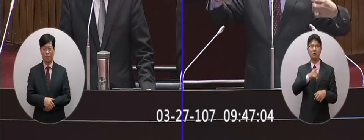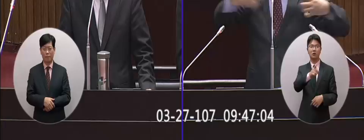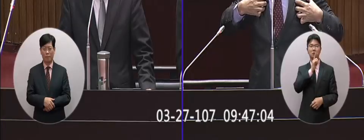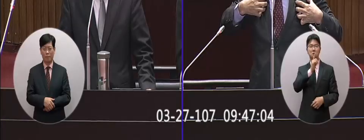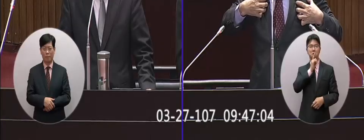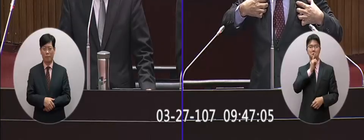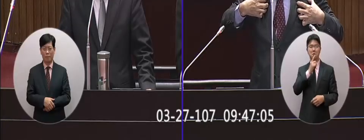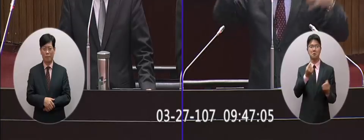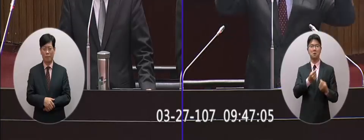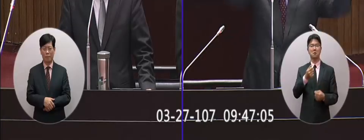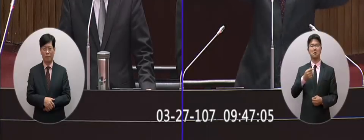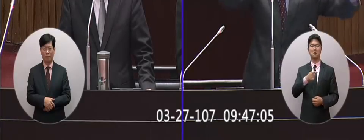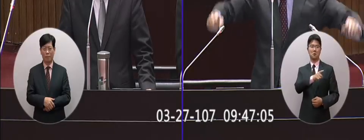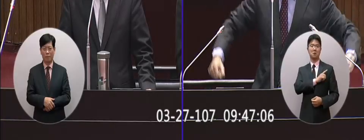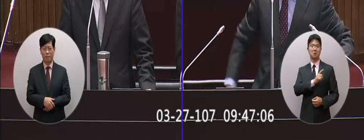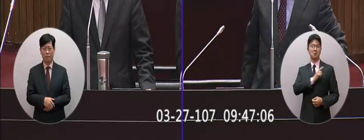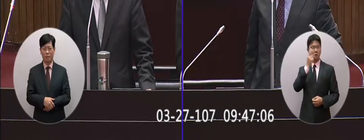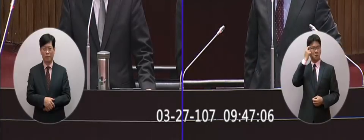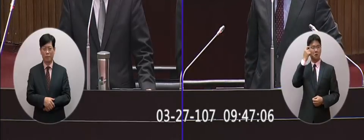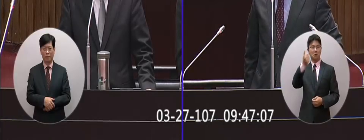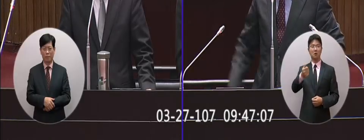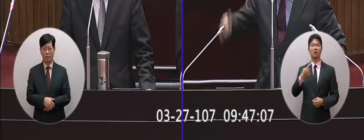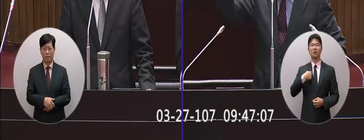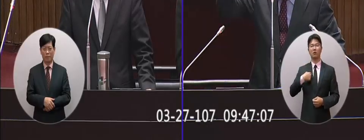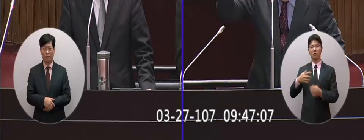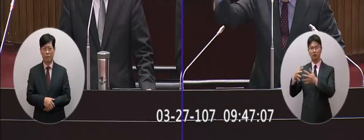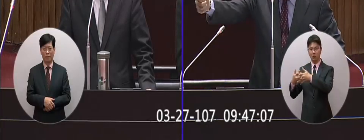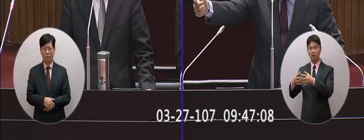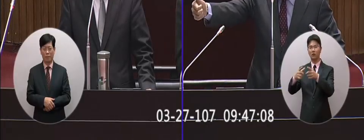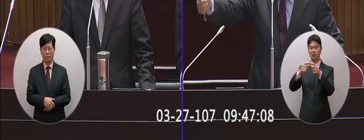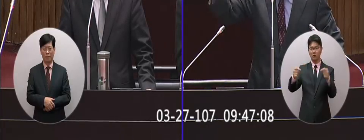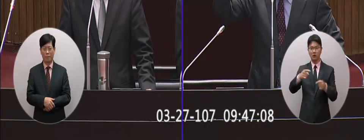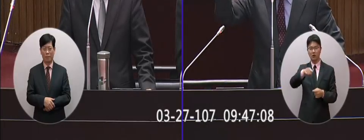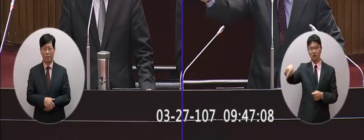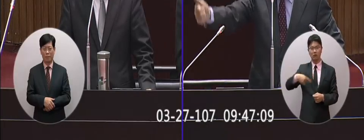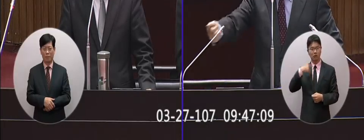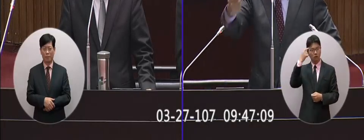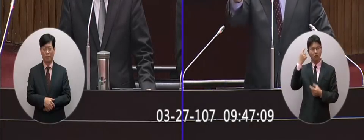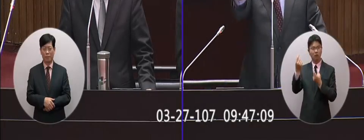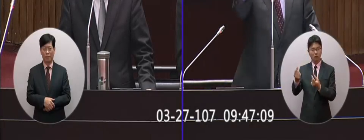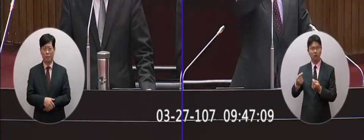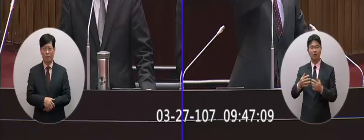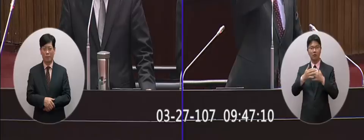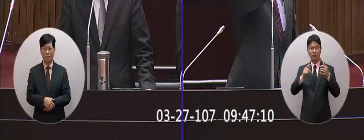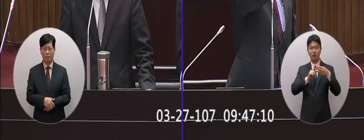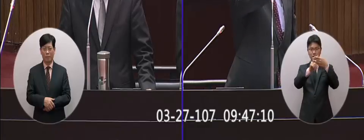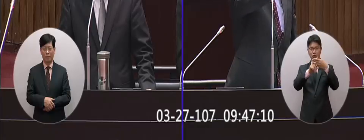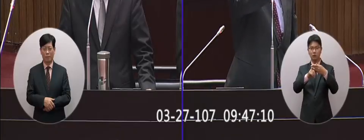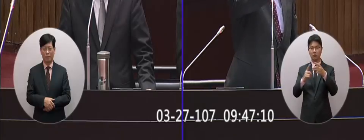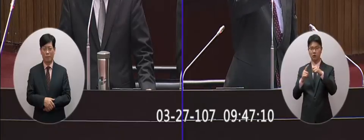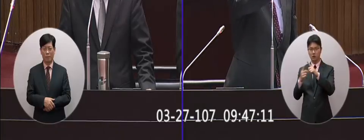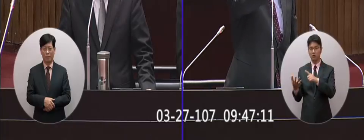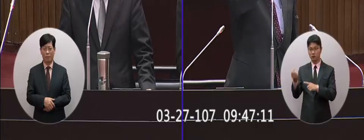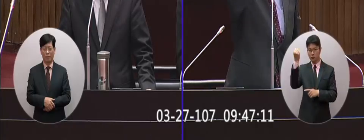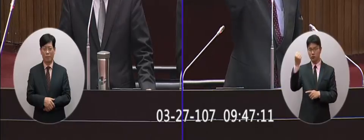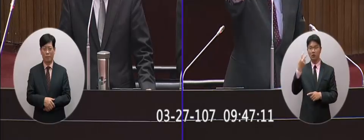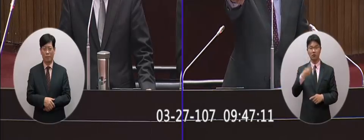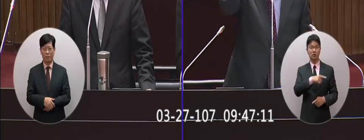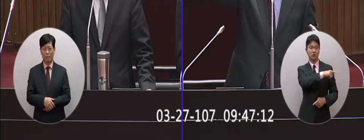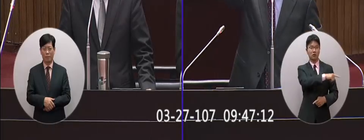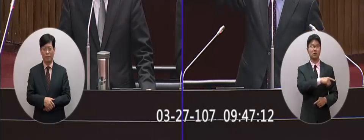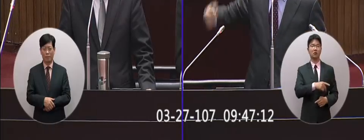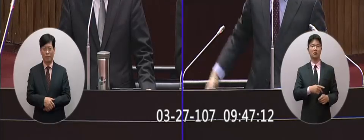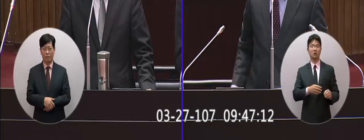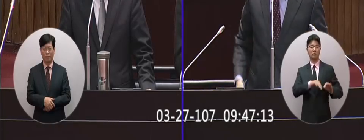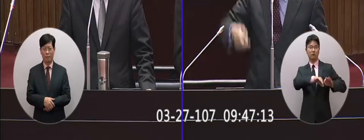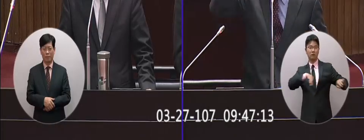大，我们跟美国跟日本的理念都一样，就是人权民主，按照要跟集权国家建交，